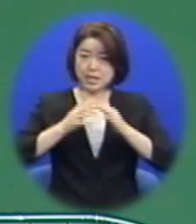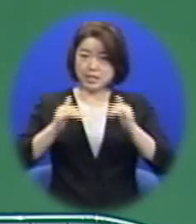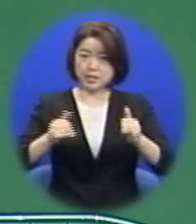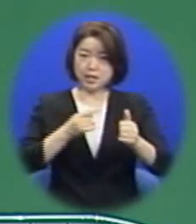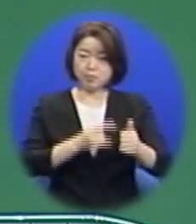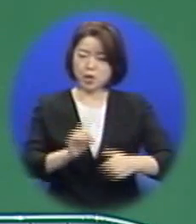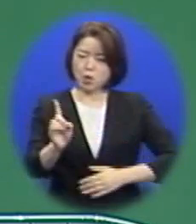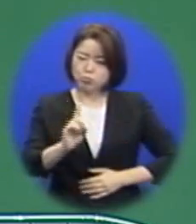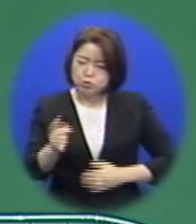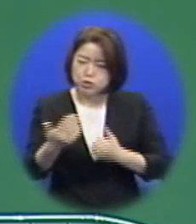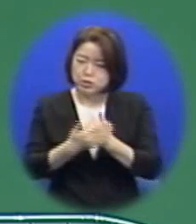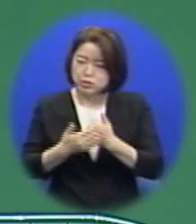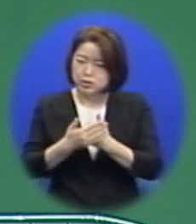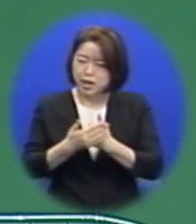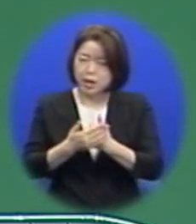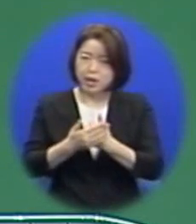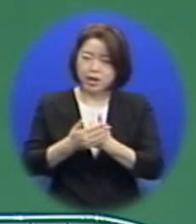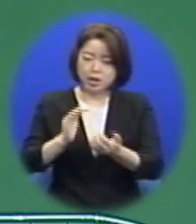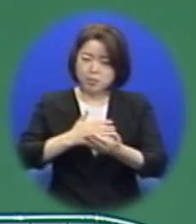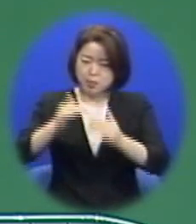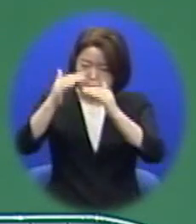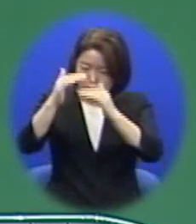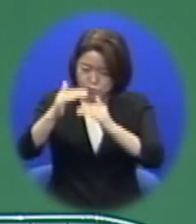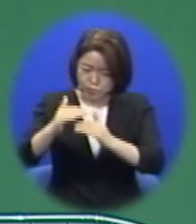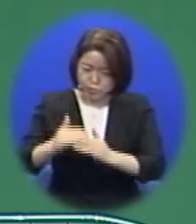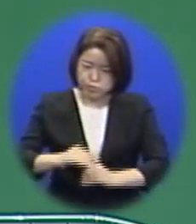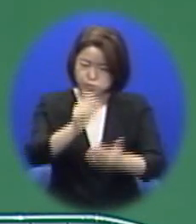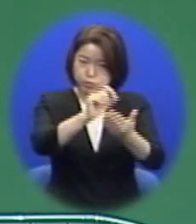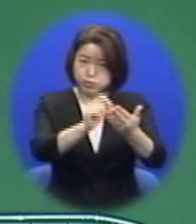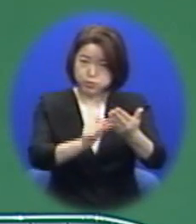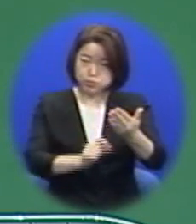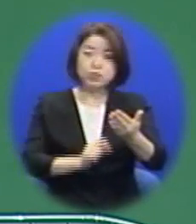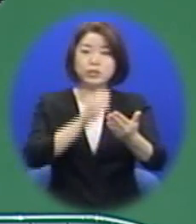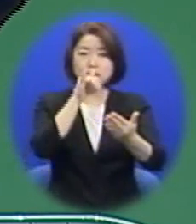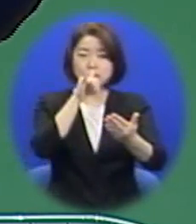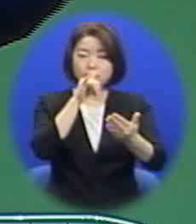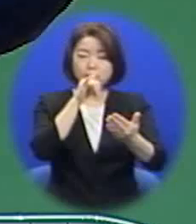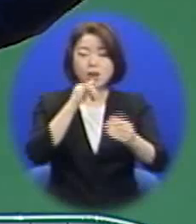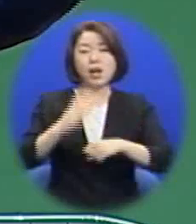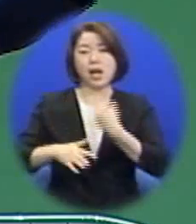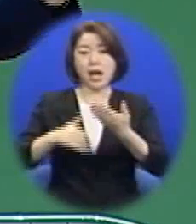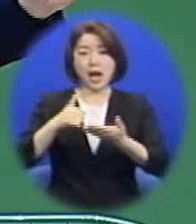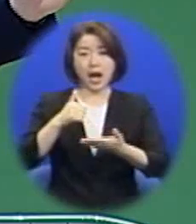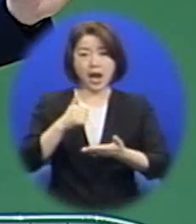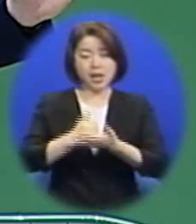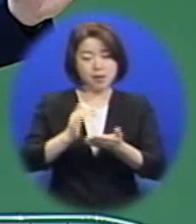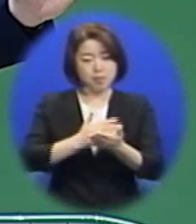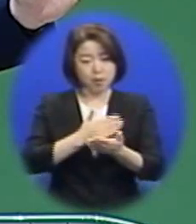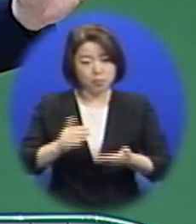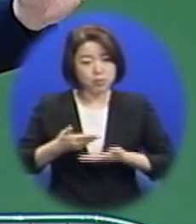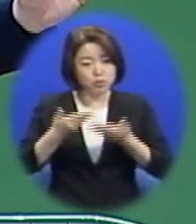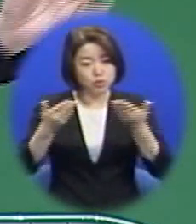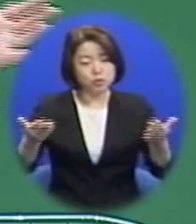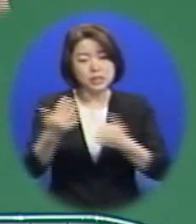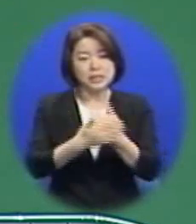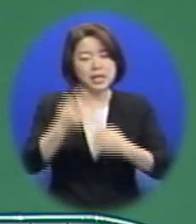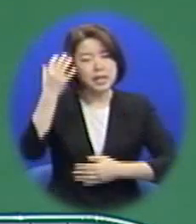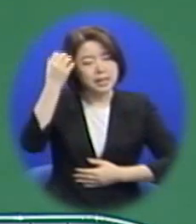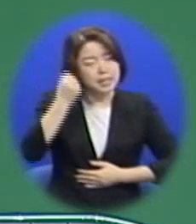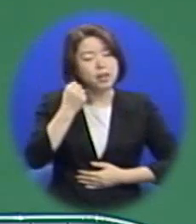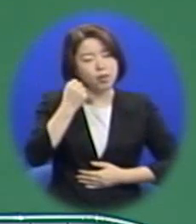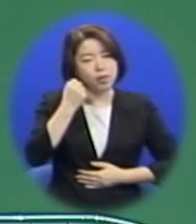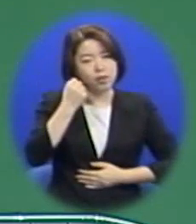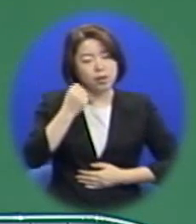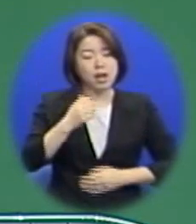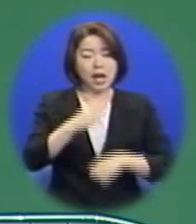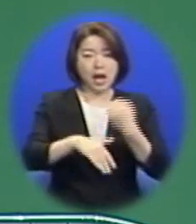어떤 은혜를 그동안 베푸셨는지를 쭉 기술하고 있습니다. 하나님이 베푸신 은혜를 기억하는 거죠. 하나님이